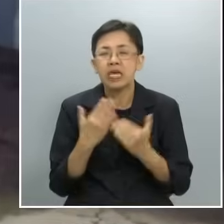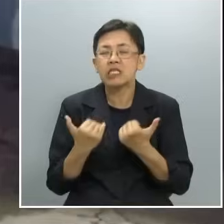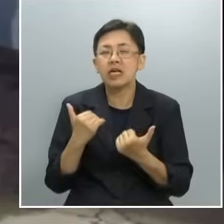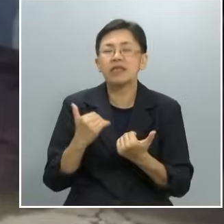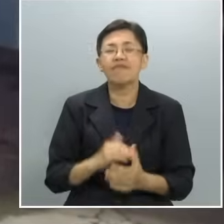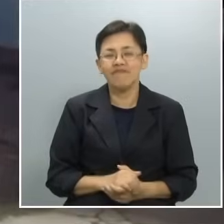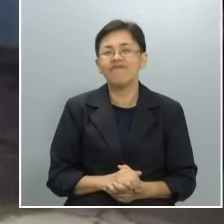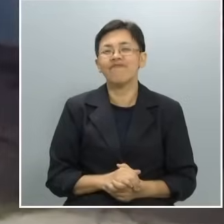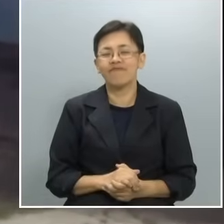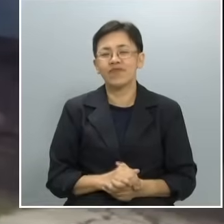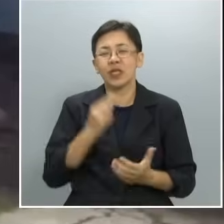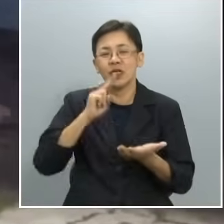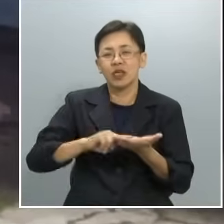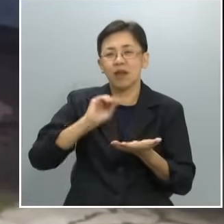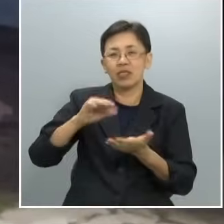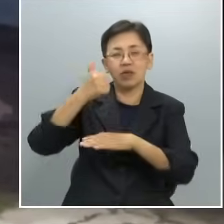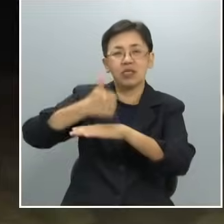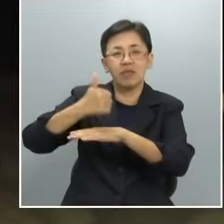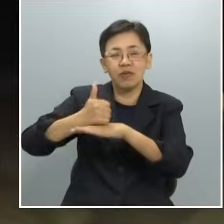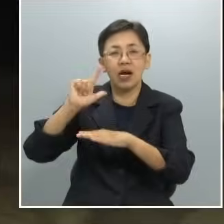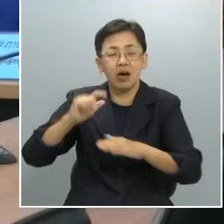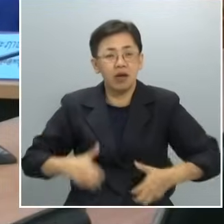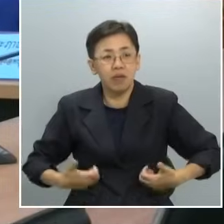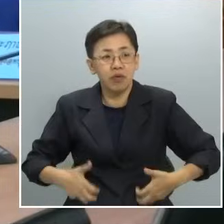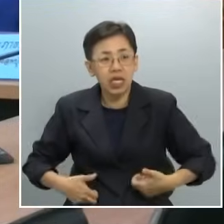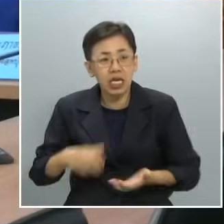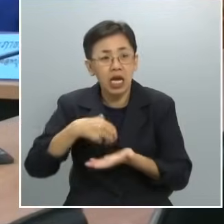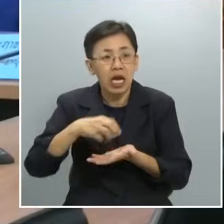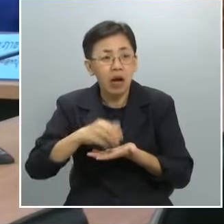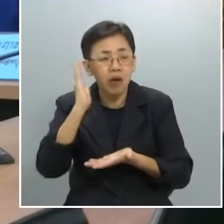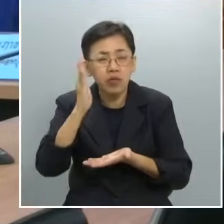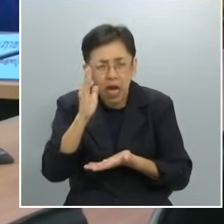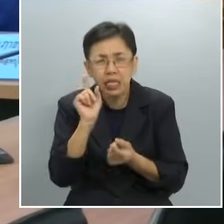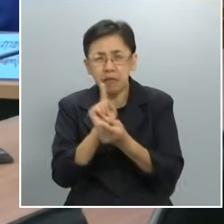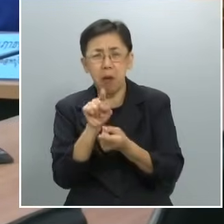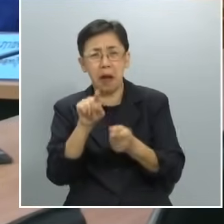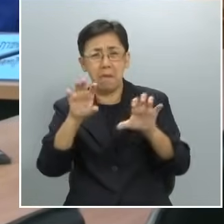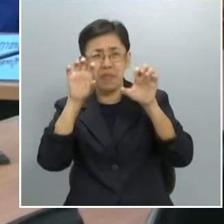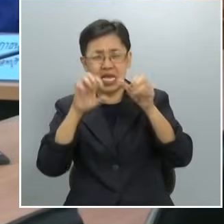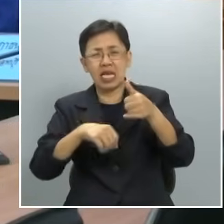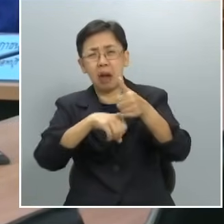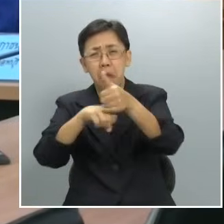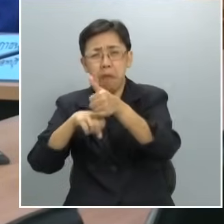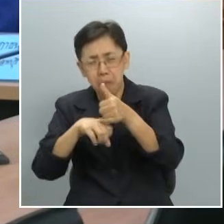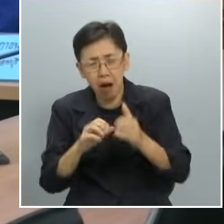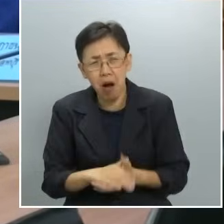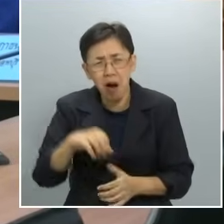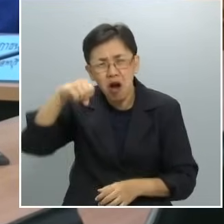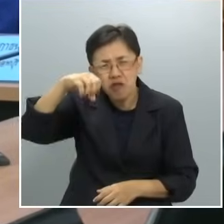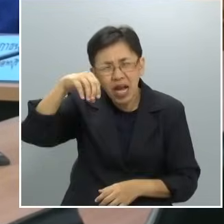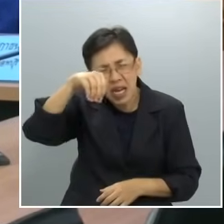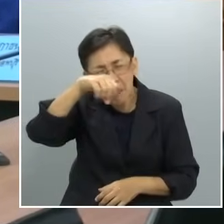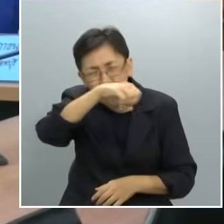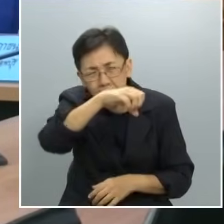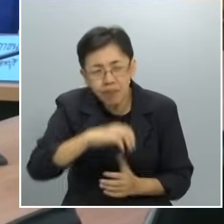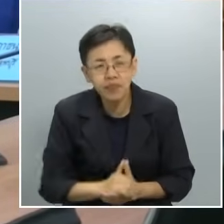ไปถึงผู้ว่าด้วยนะคะแจ้งกรณีของลุงวิเชียรเนี่ยแหละค่ะแล้วก็ไปตรวจสอบข้อเท็จจริงที่บ้านของนางเพ็ญพิ